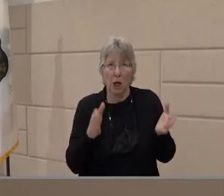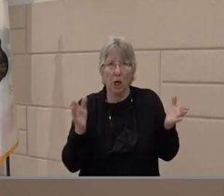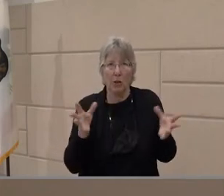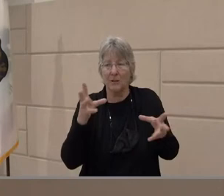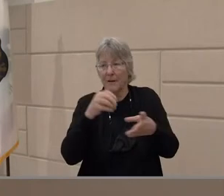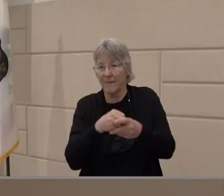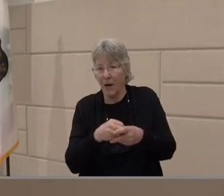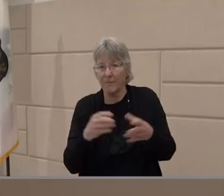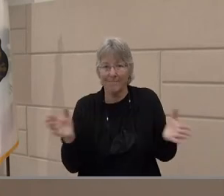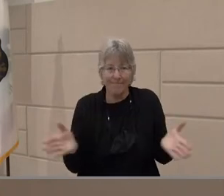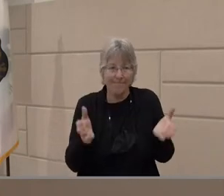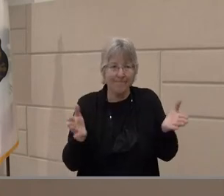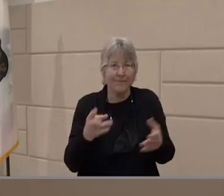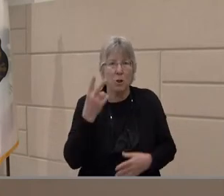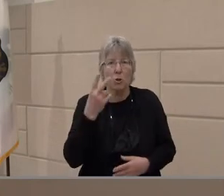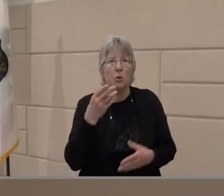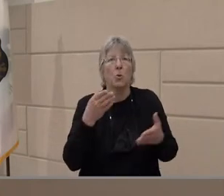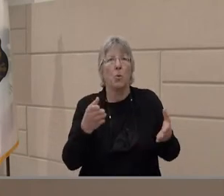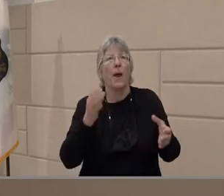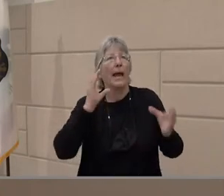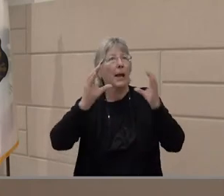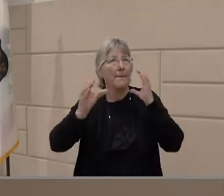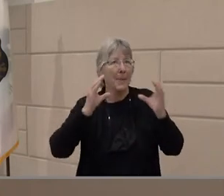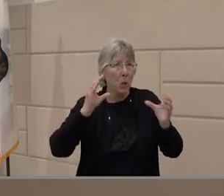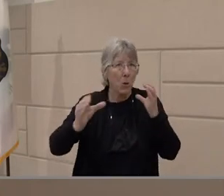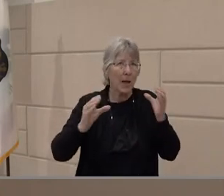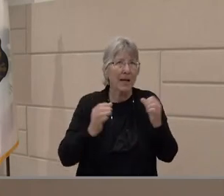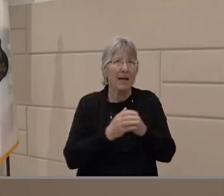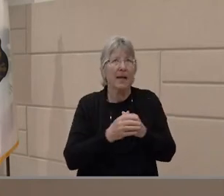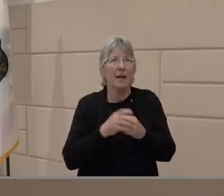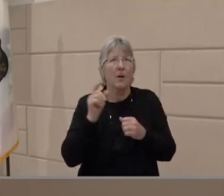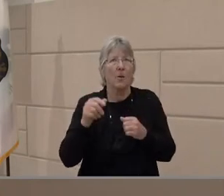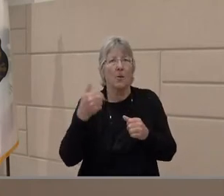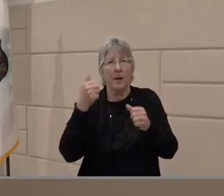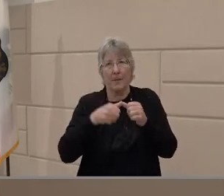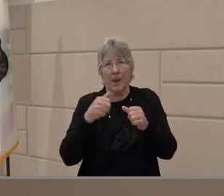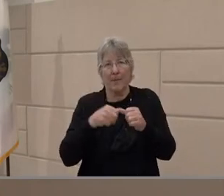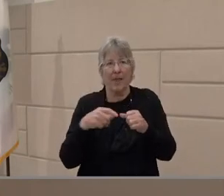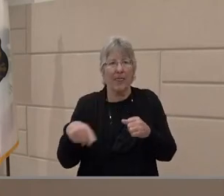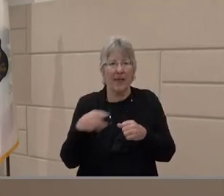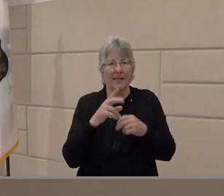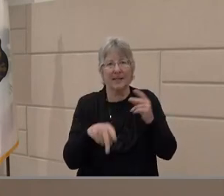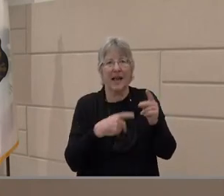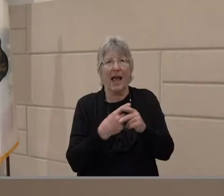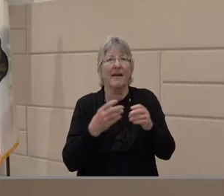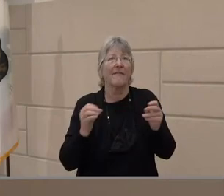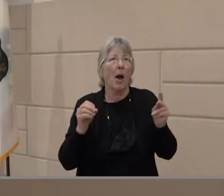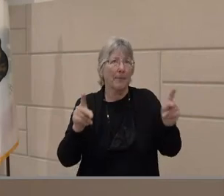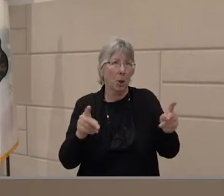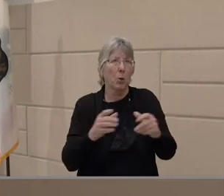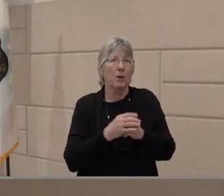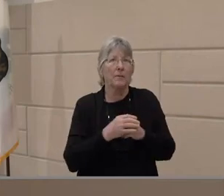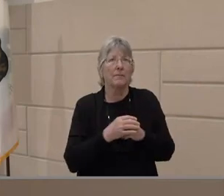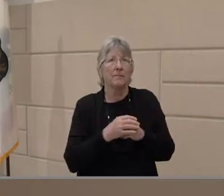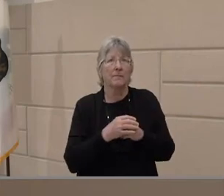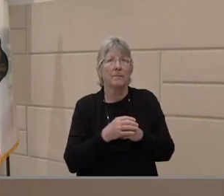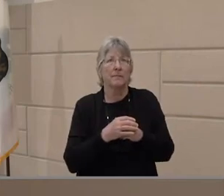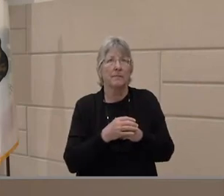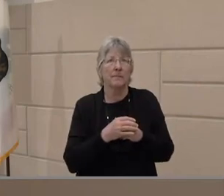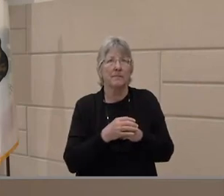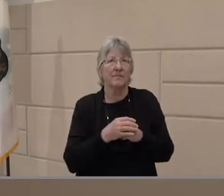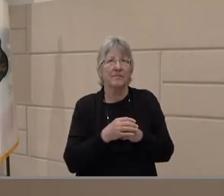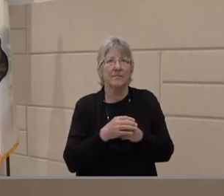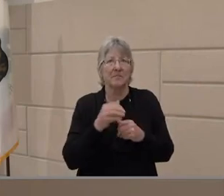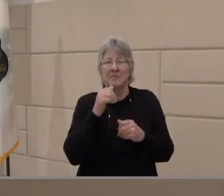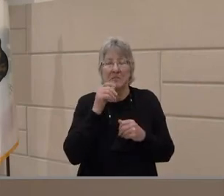หายใบโจร่วมก็ทาเอาเมียนแต่ตรงขณะตะวันตะมอกโดยฉะนั้นโจยังปรองประหยัดตระโยจัดตกได้